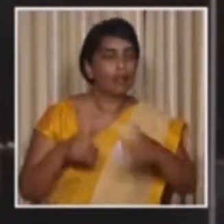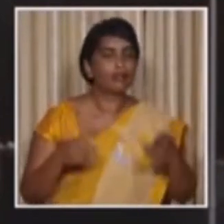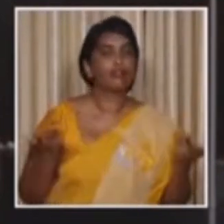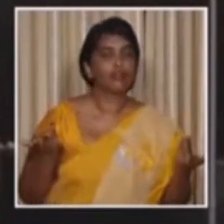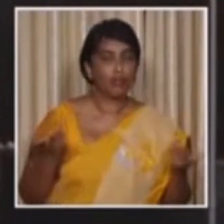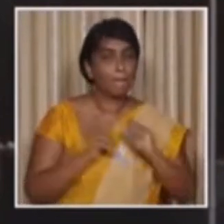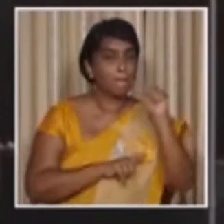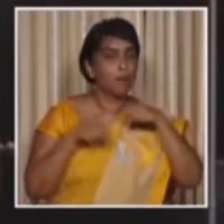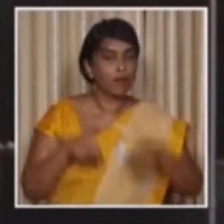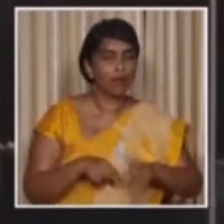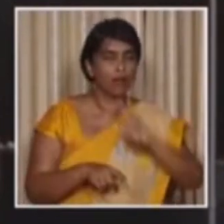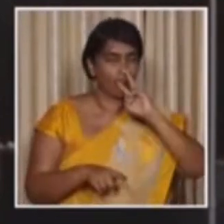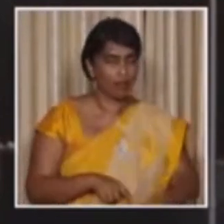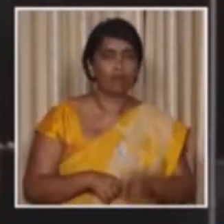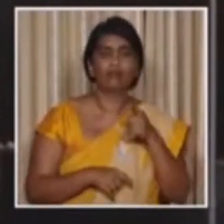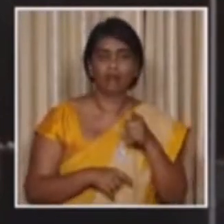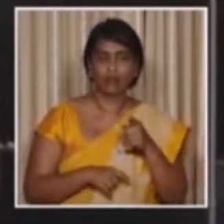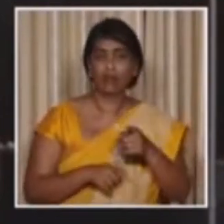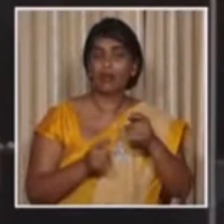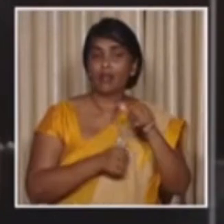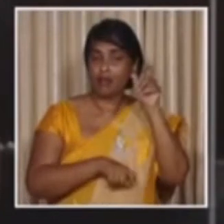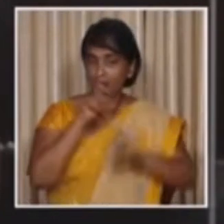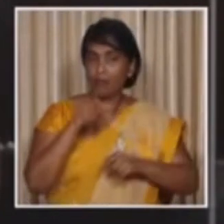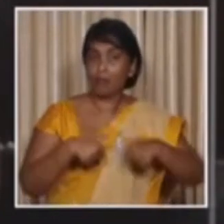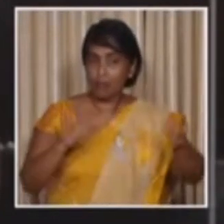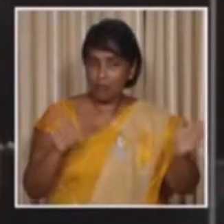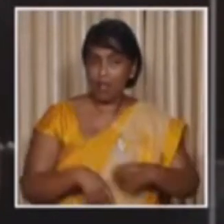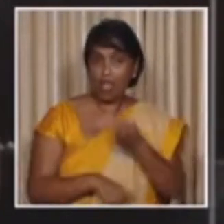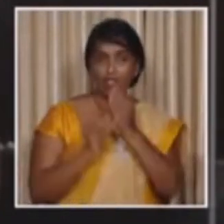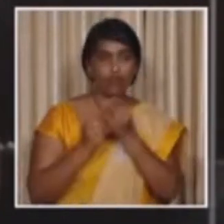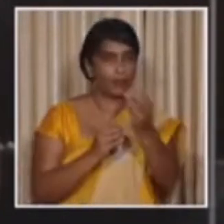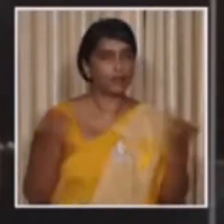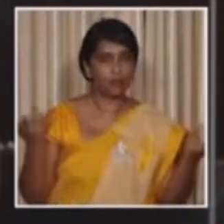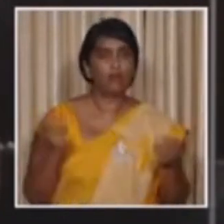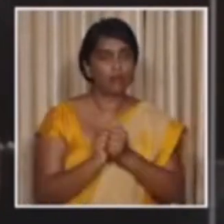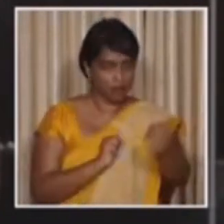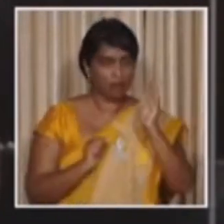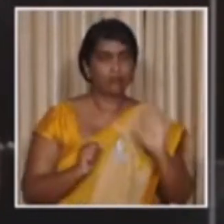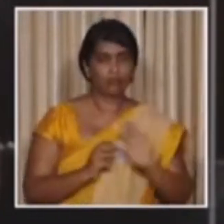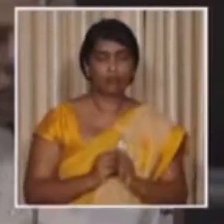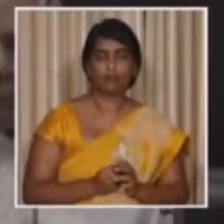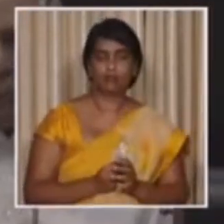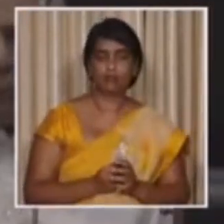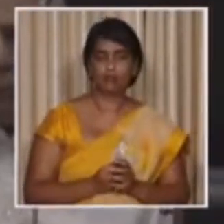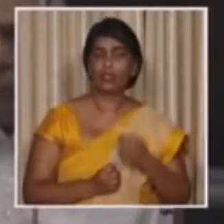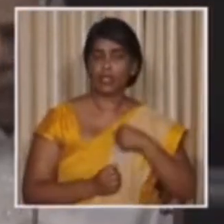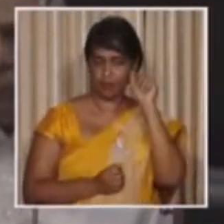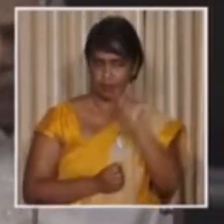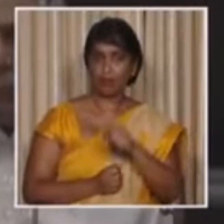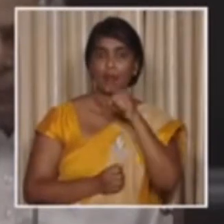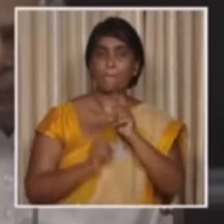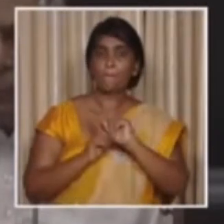මේ පාර්ලිමේන්තුව නොමග යවපු ඒ අයට අපි තාම දඬුවම් දීලා නැහැ. ඒක කර යුතුයි. මං ඔබතුමාට කිව්වා